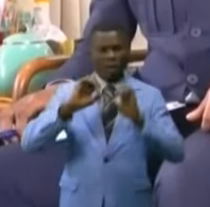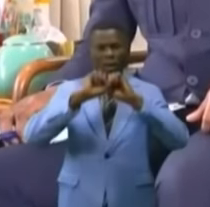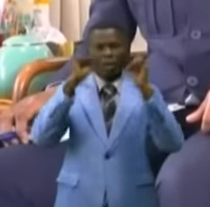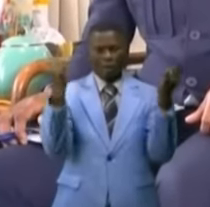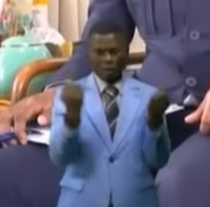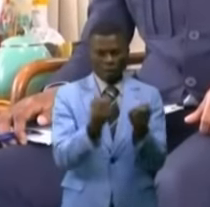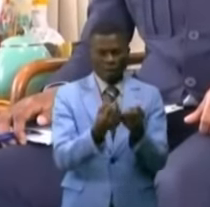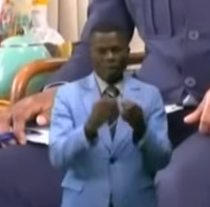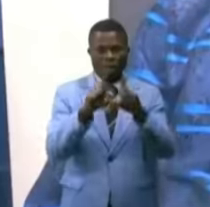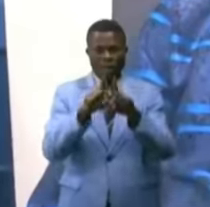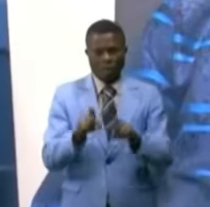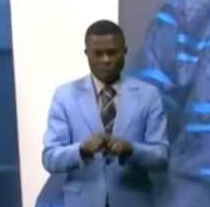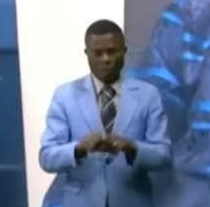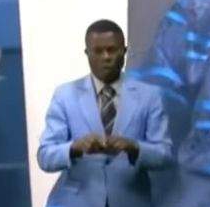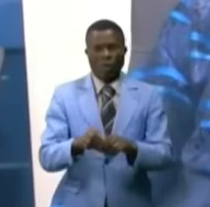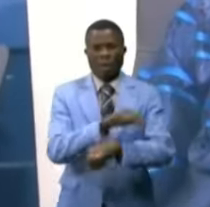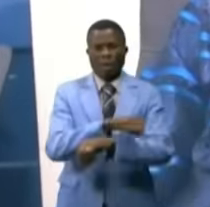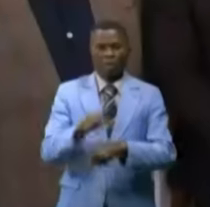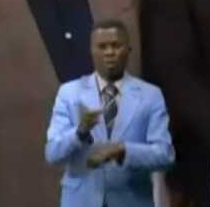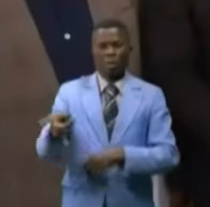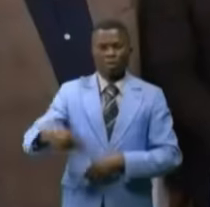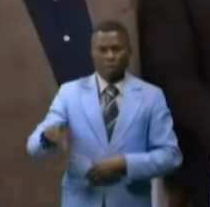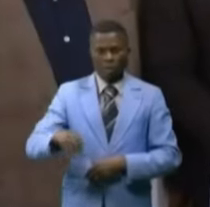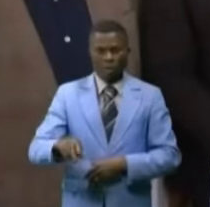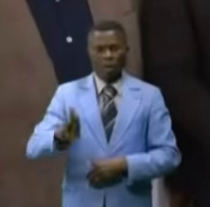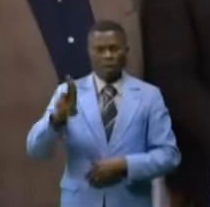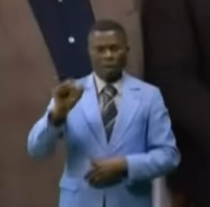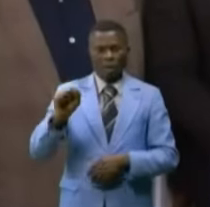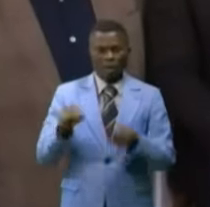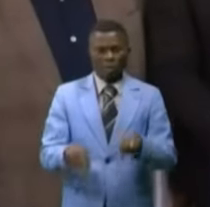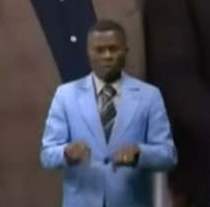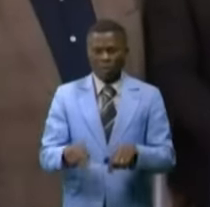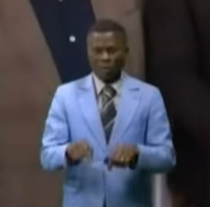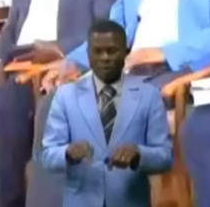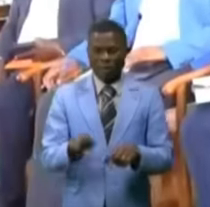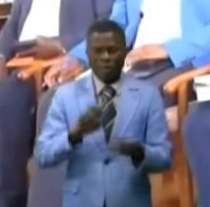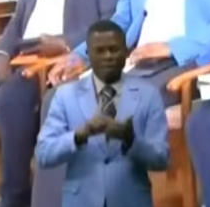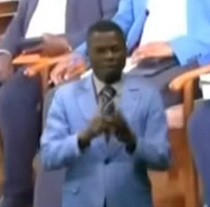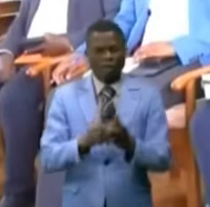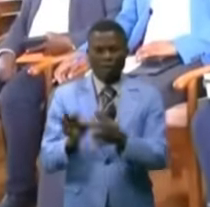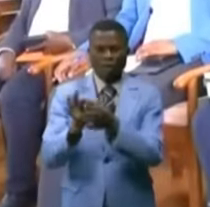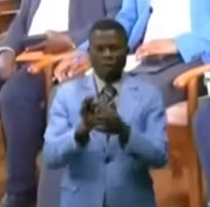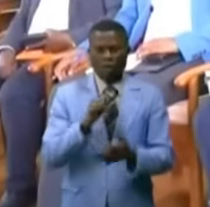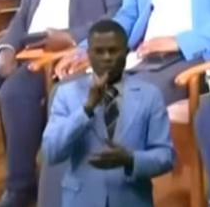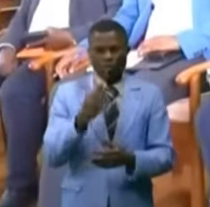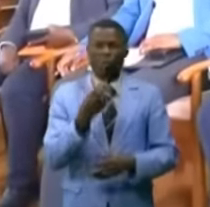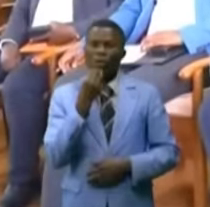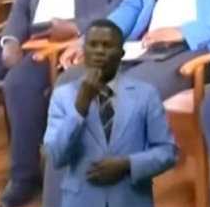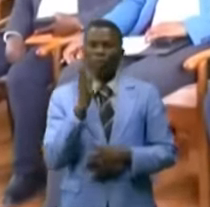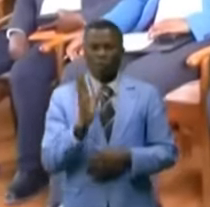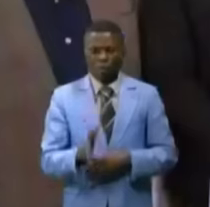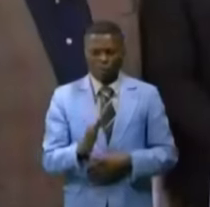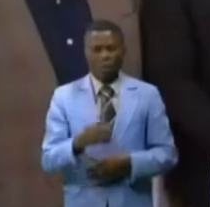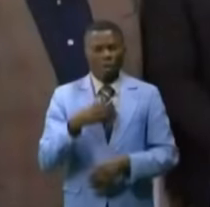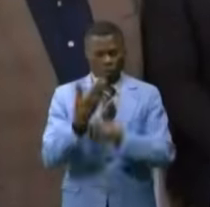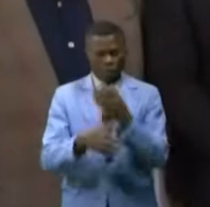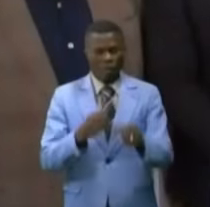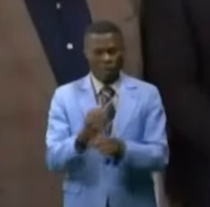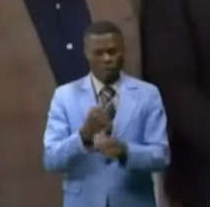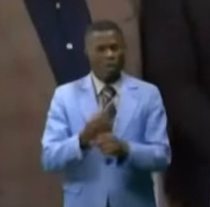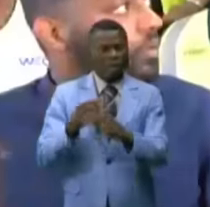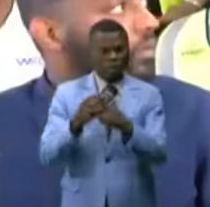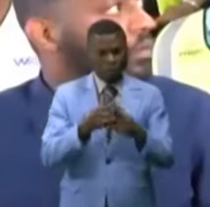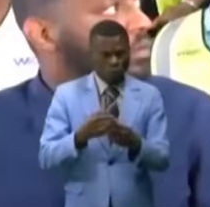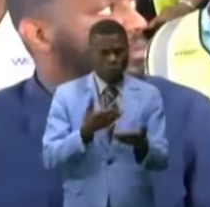société et la direction provinciale de l'ARSP ici. Donc les inspecteurs vont faire leur travail de